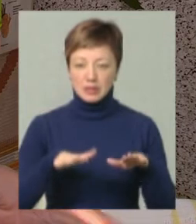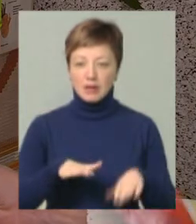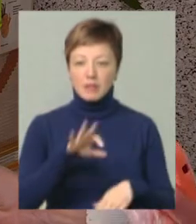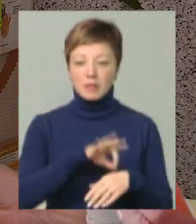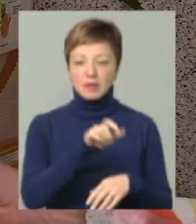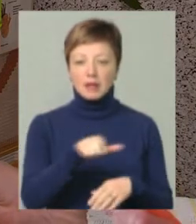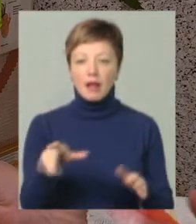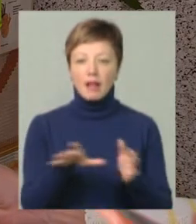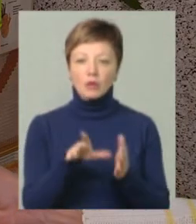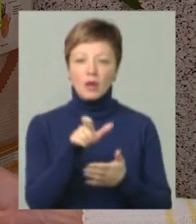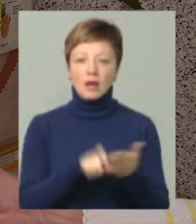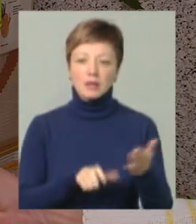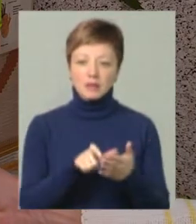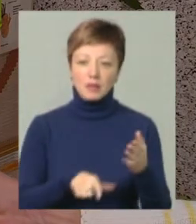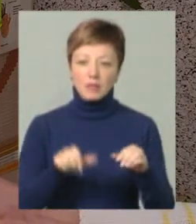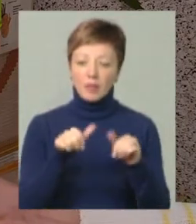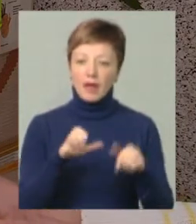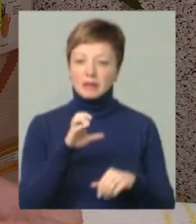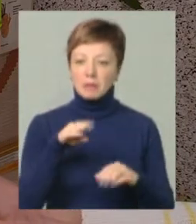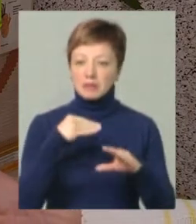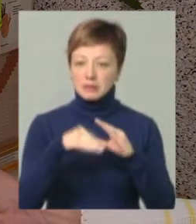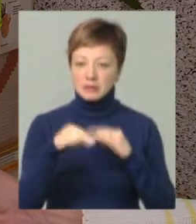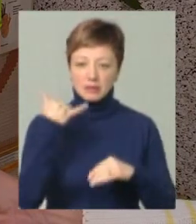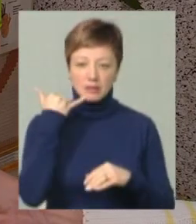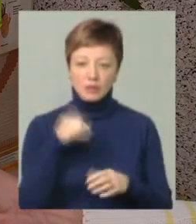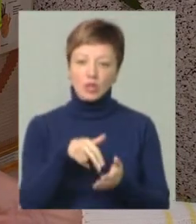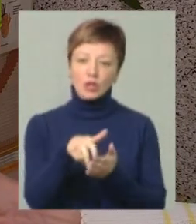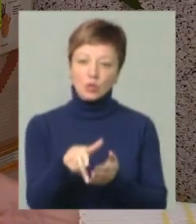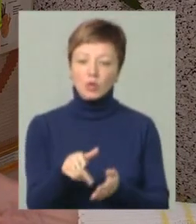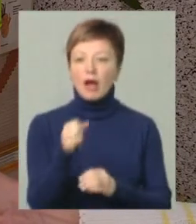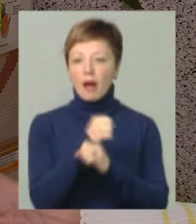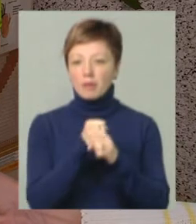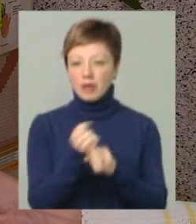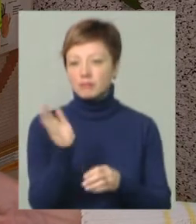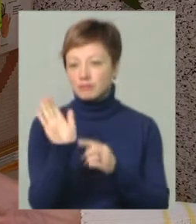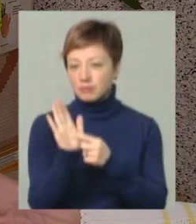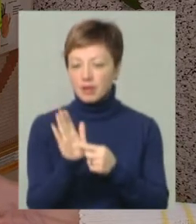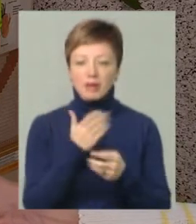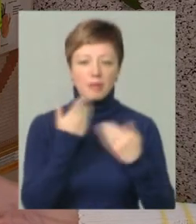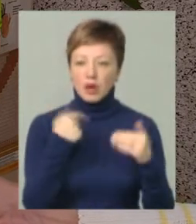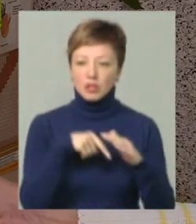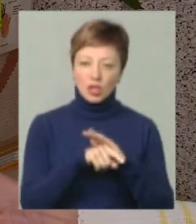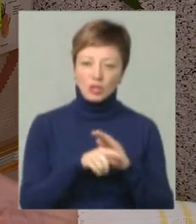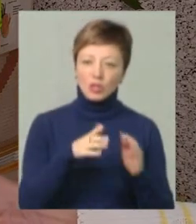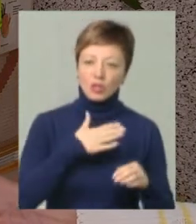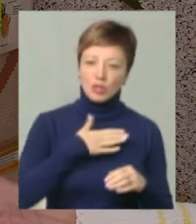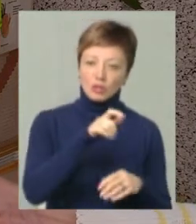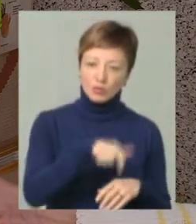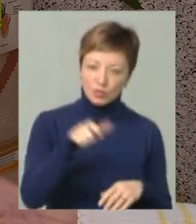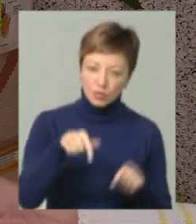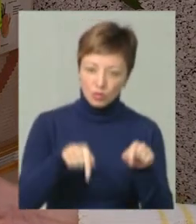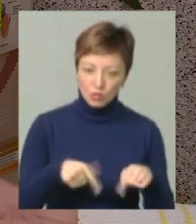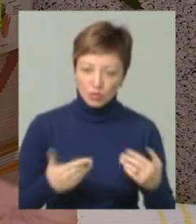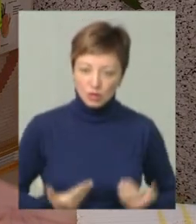Електронні рецепти, які приходять у вигляді смс-ок на телефон, вони йдуть в аптеку, отоварюють їх. Тому немає значення, чи